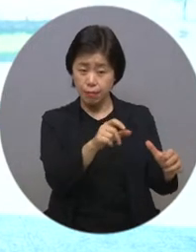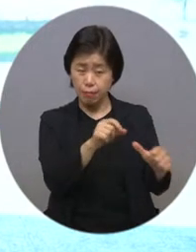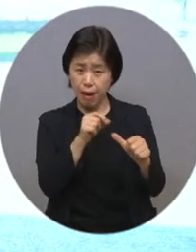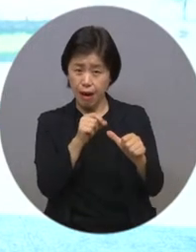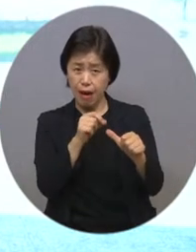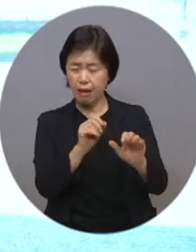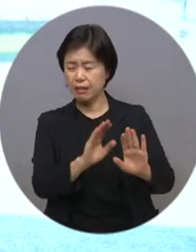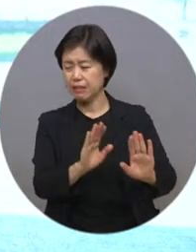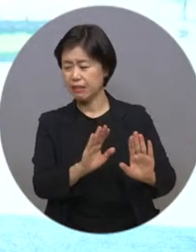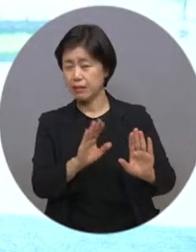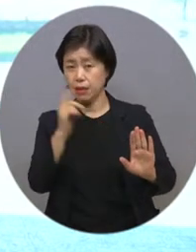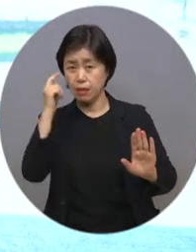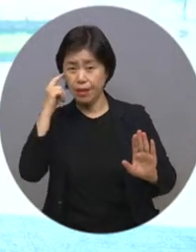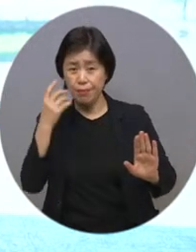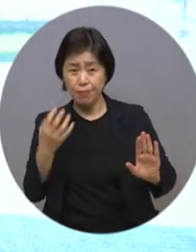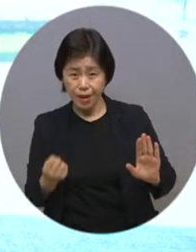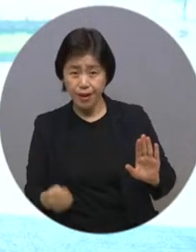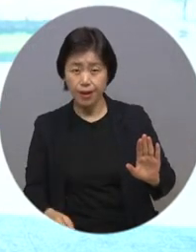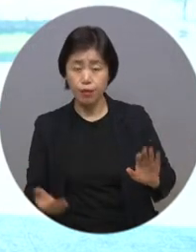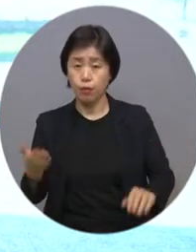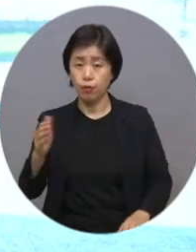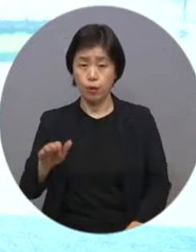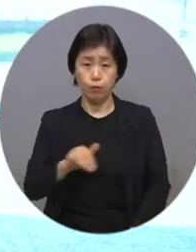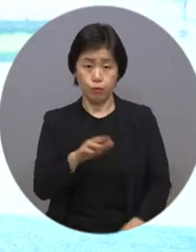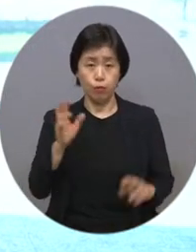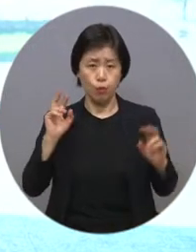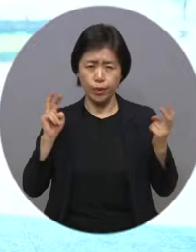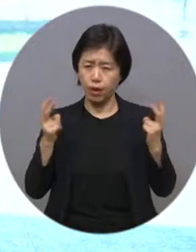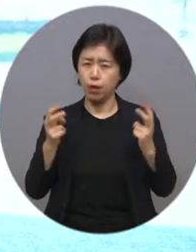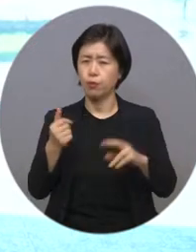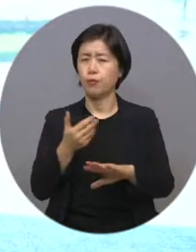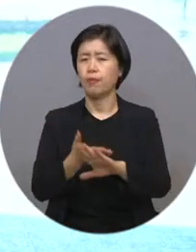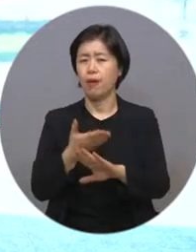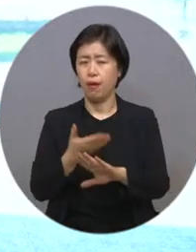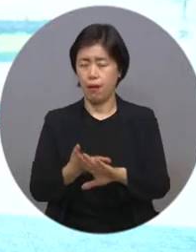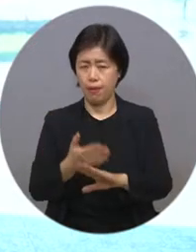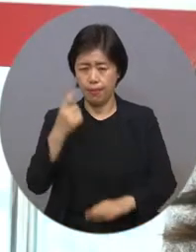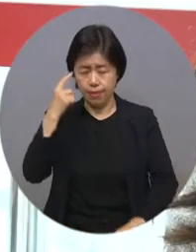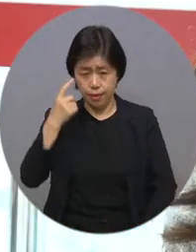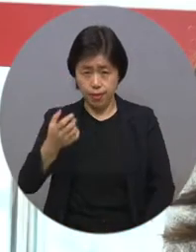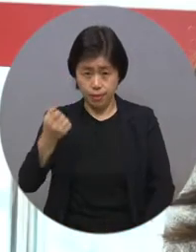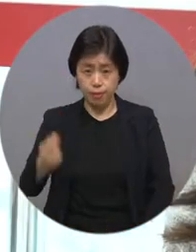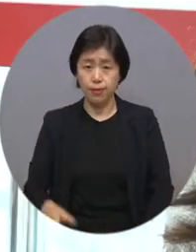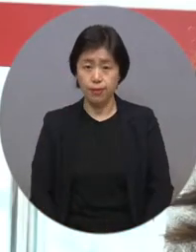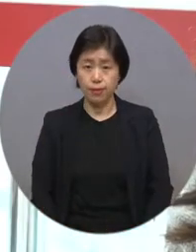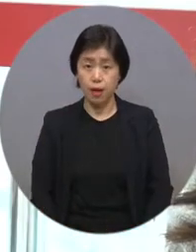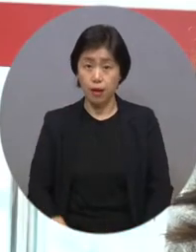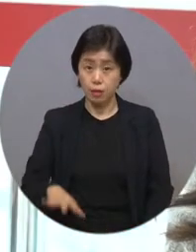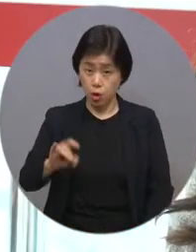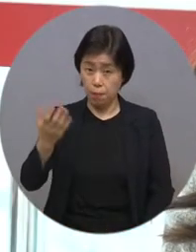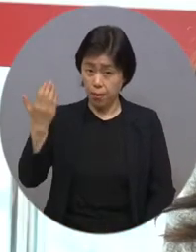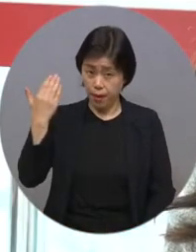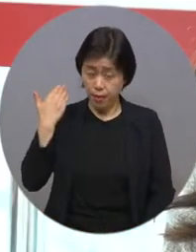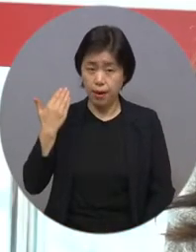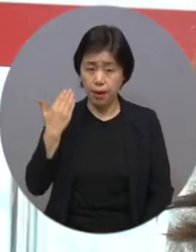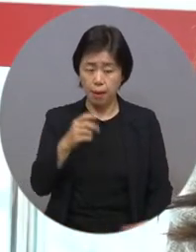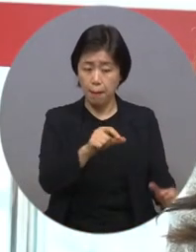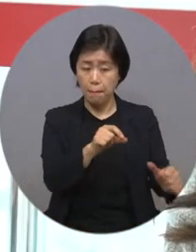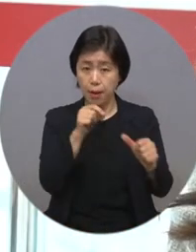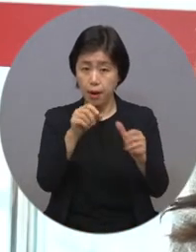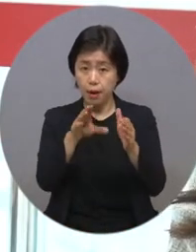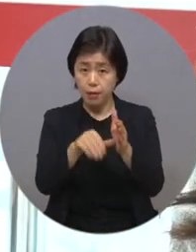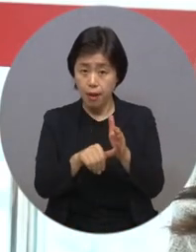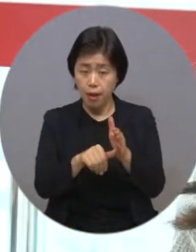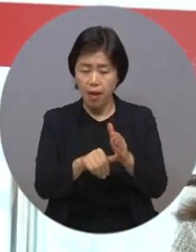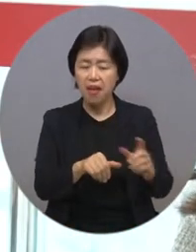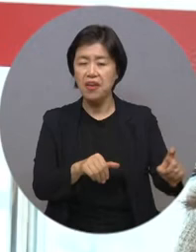꺼려하는 그런 부분들이 있습니다. 하지만 저희 같은 경우에는 좀 다른 시각으로 이제 접근을 해서 처음에 초창기 이제 채용할 때 뭐 10명, 20명 단위